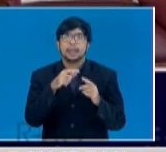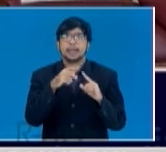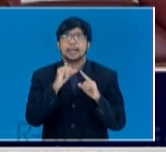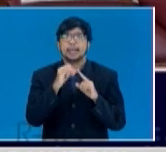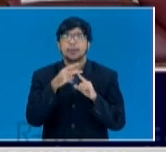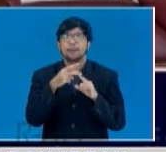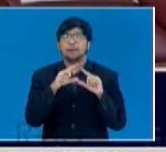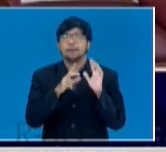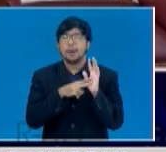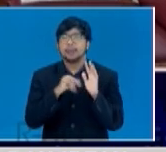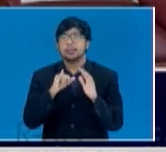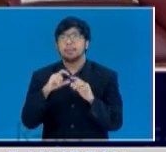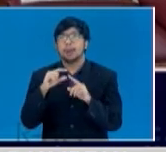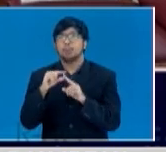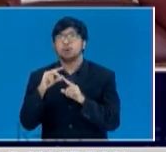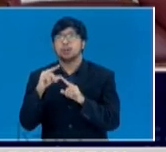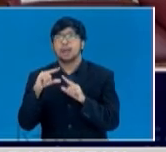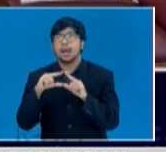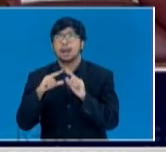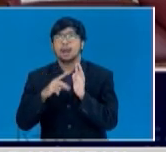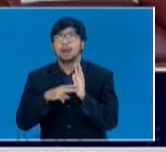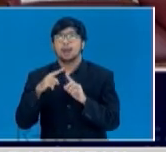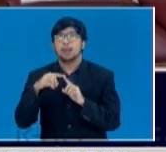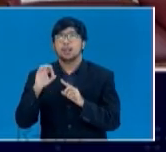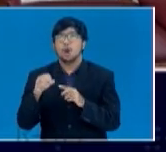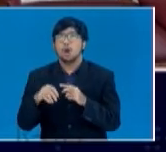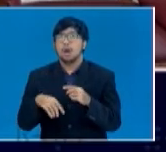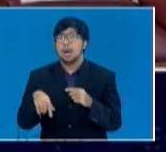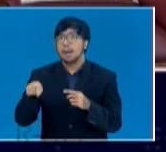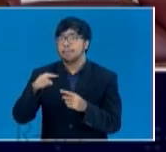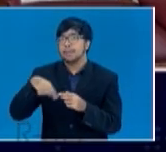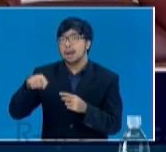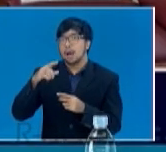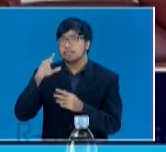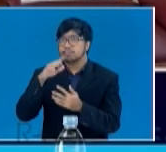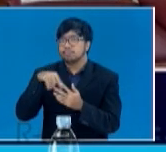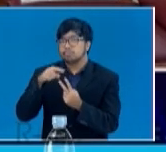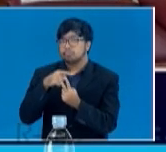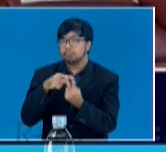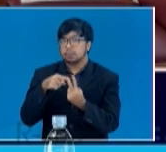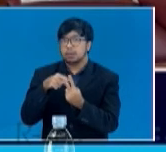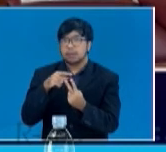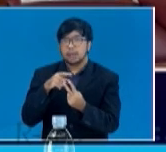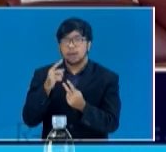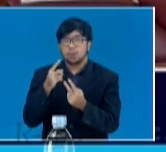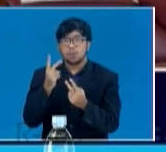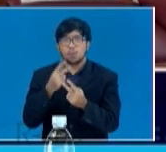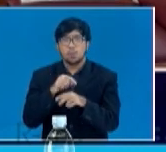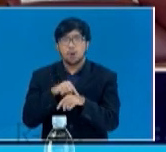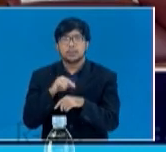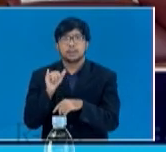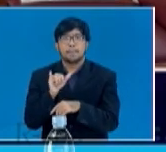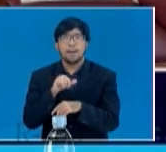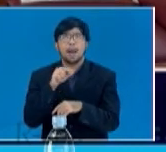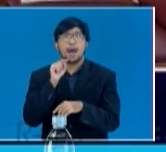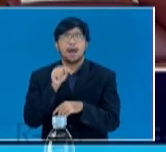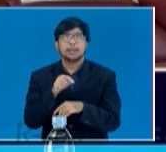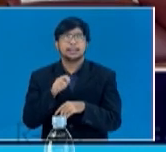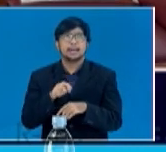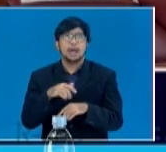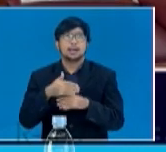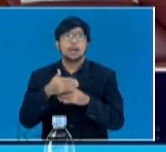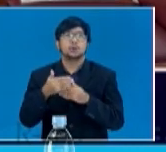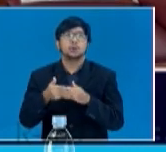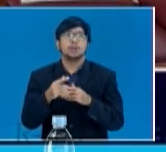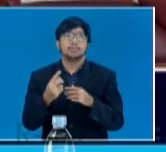Putranto. Diketahui mereka adalah terdakwa dalam kasus yang sama. Kemudian persidangan selanjutnya akan menghadirkan Baikuni